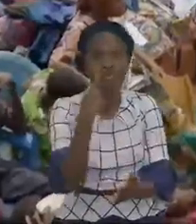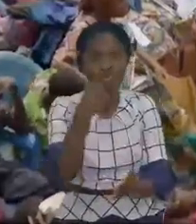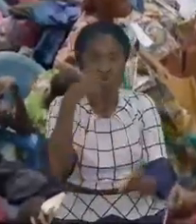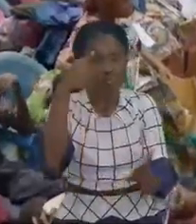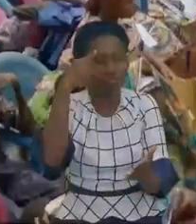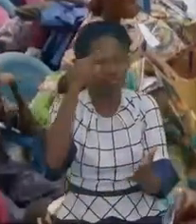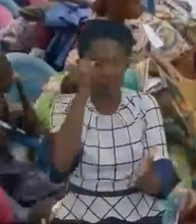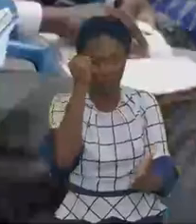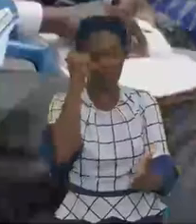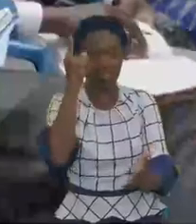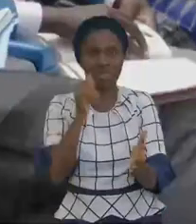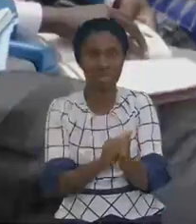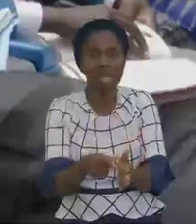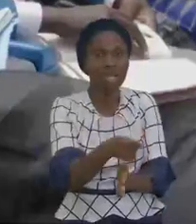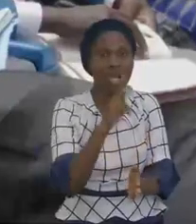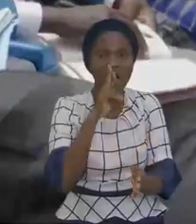la limitation